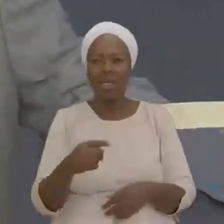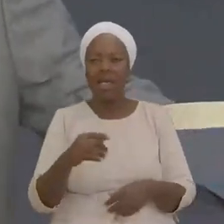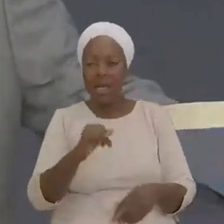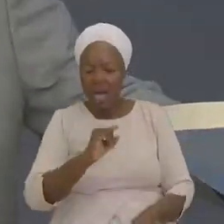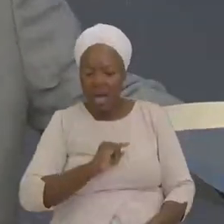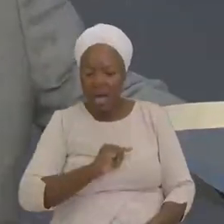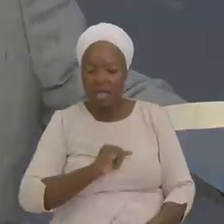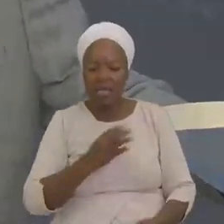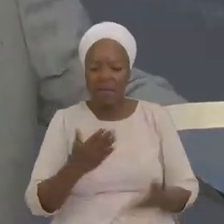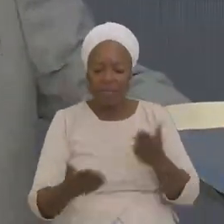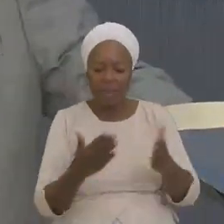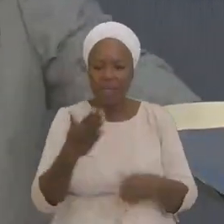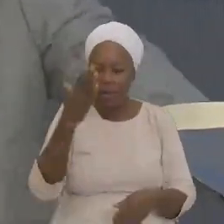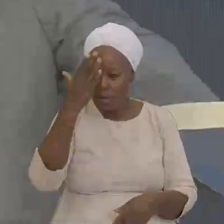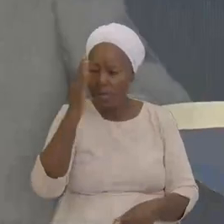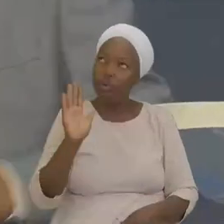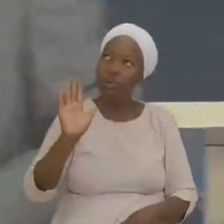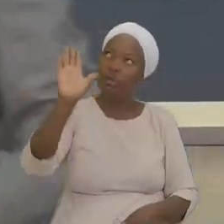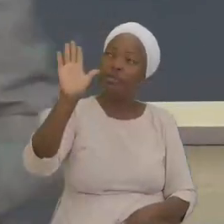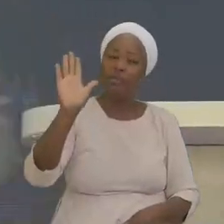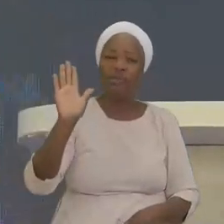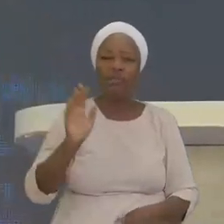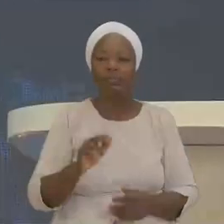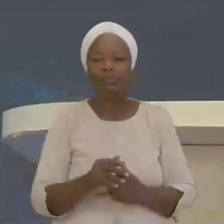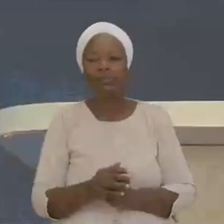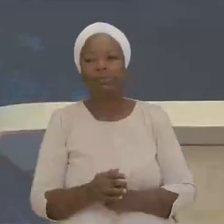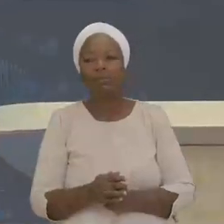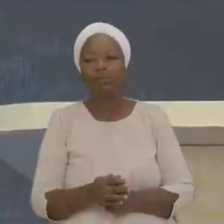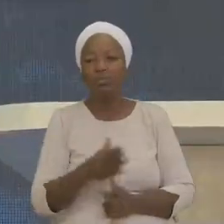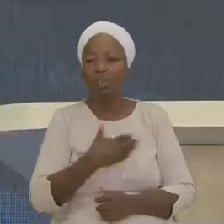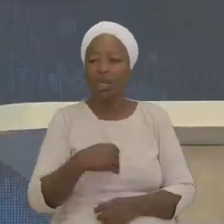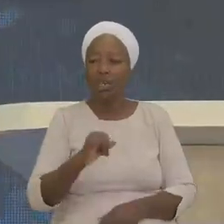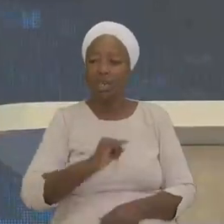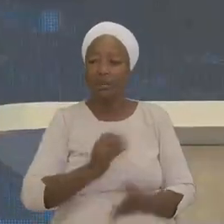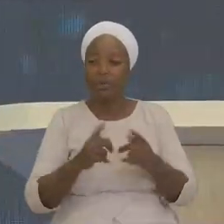devenu apôtre, il a dit, pour que je puisse le connaître.